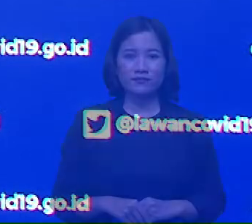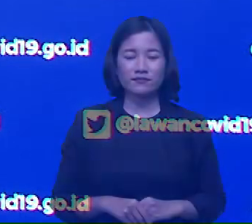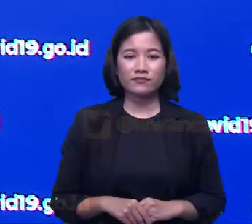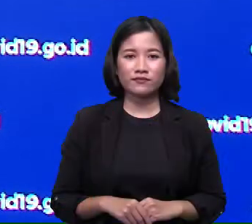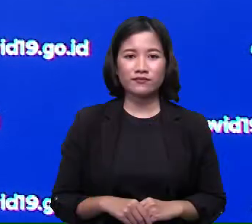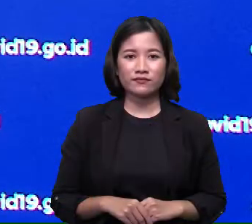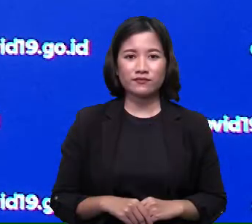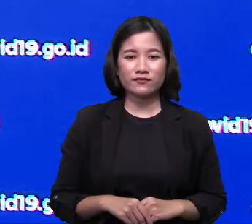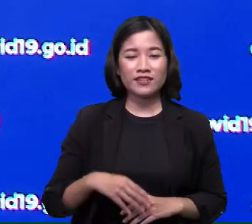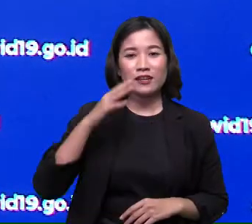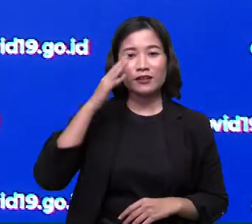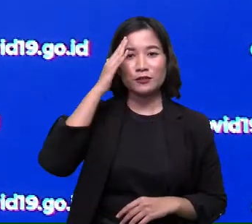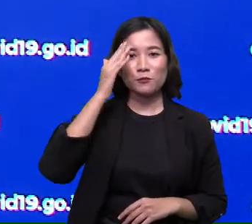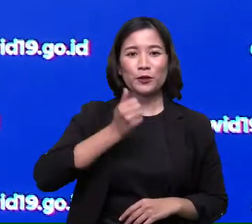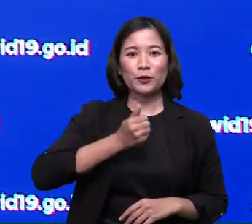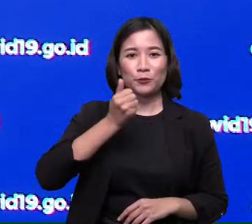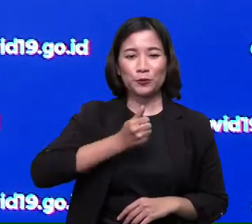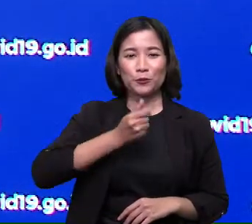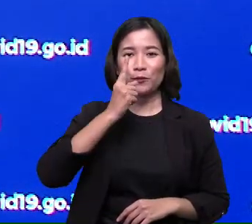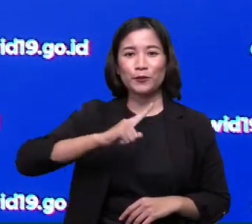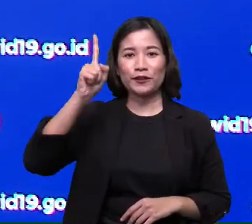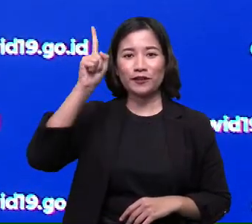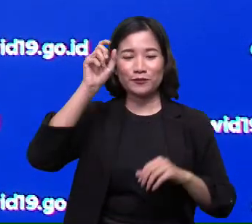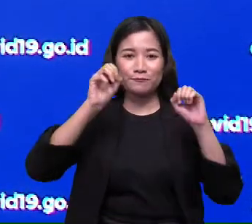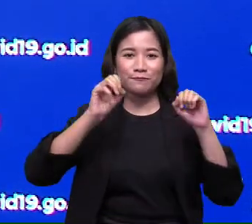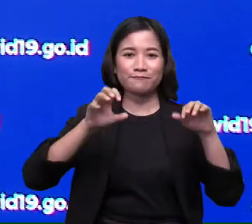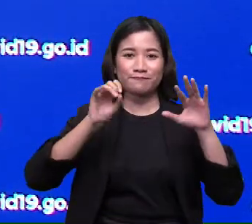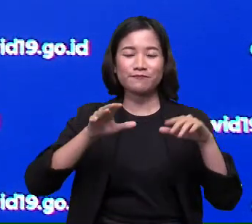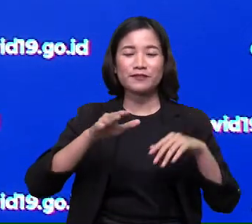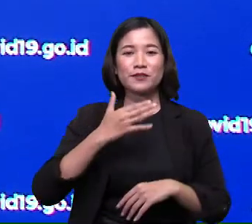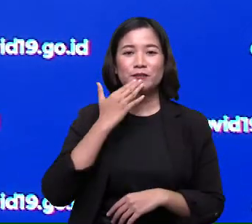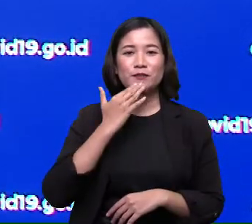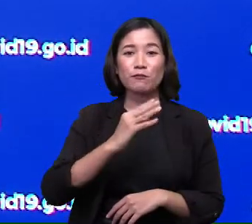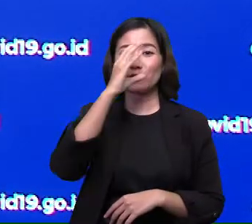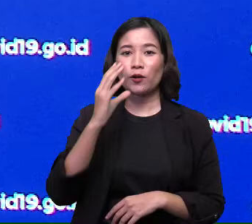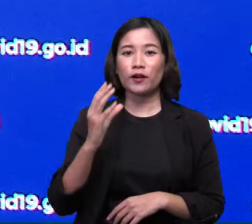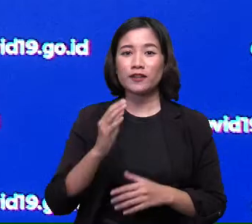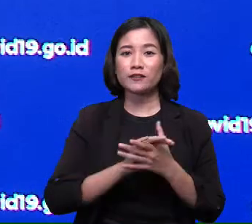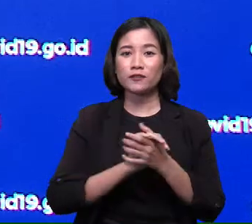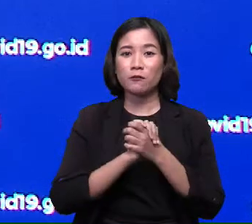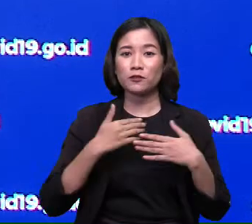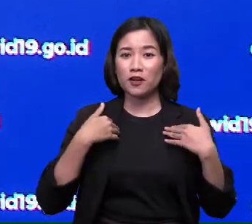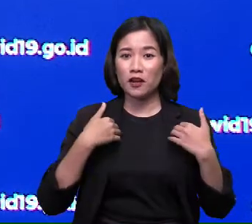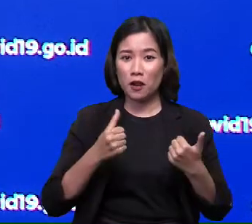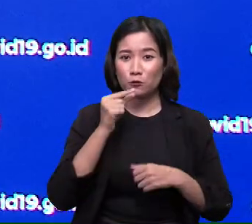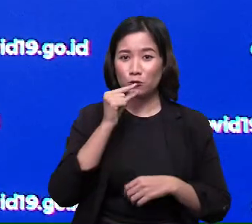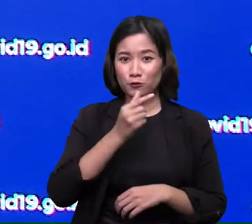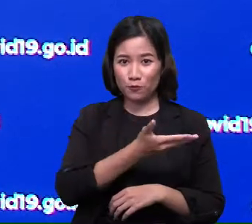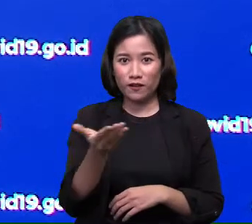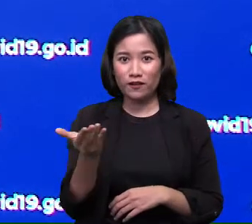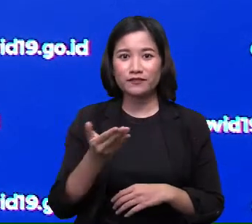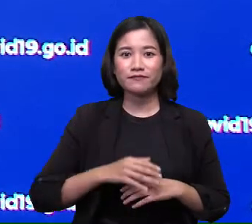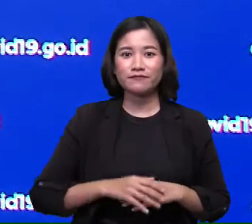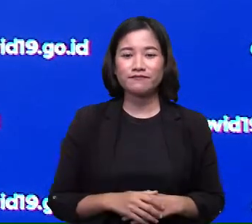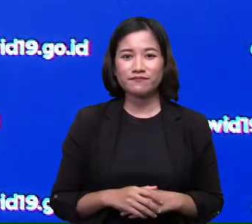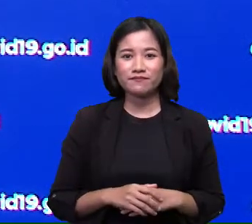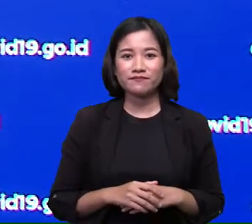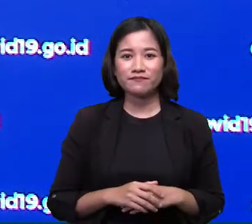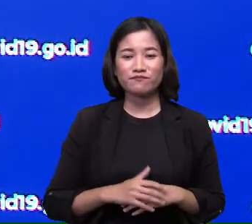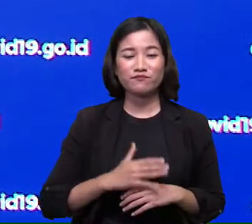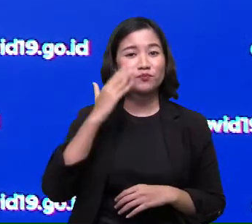Hai assalamualaikum warahmatullahi wabarakatuh selamat sore salam sejahtera untuk kita semuanya Hari ini saya akan